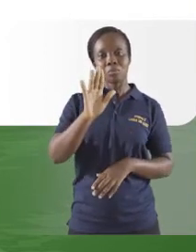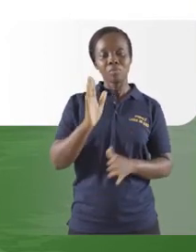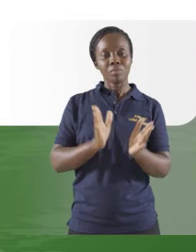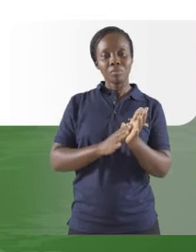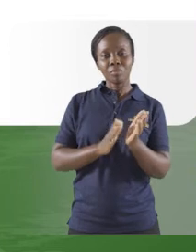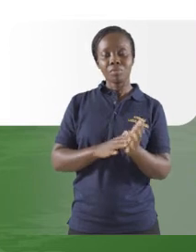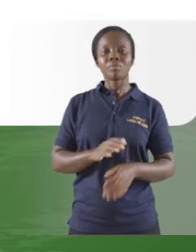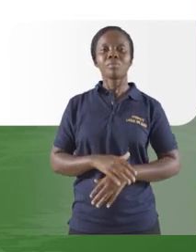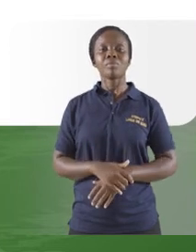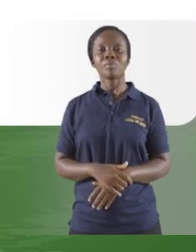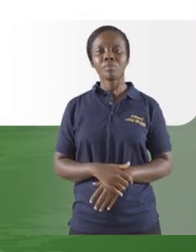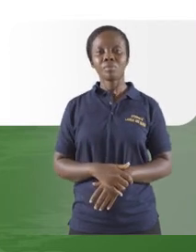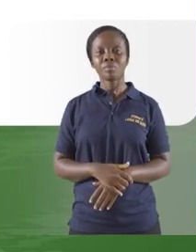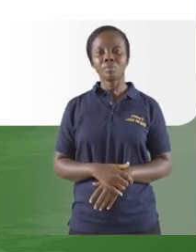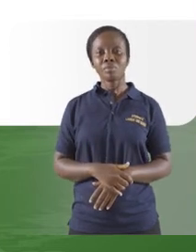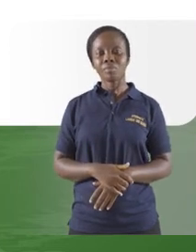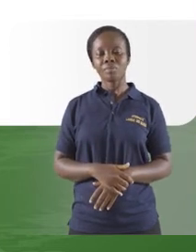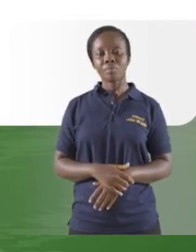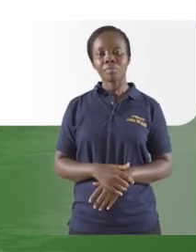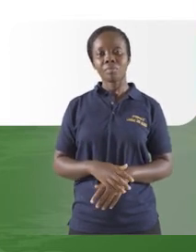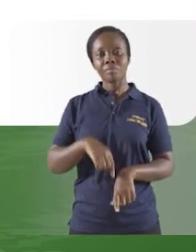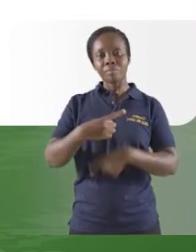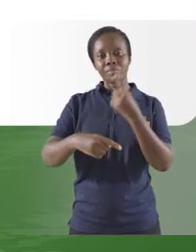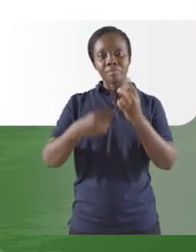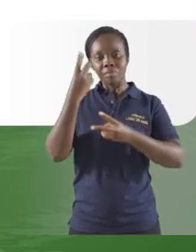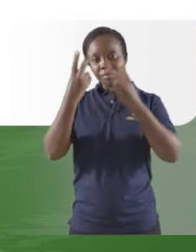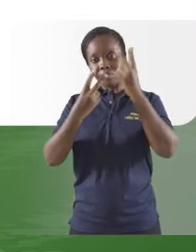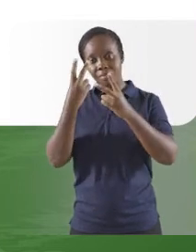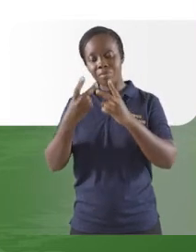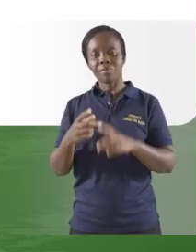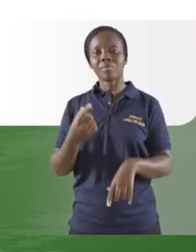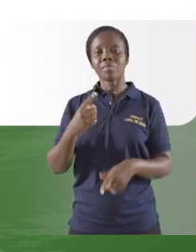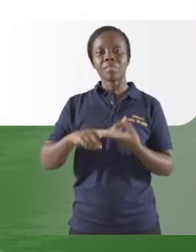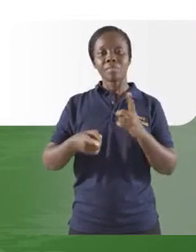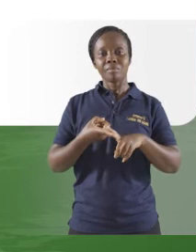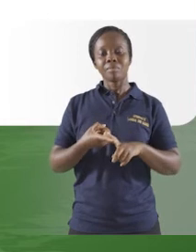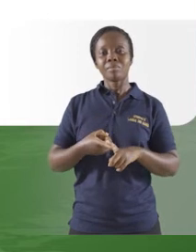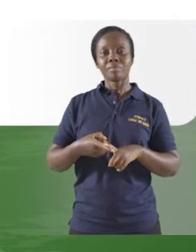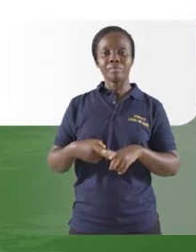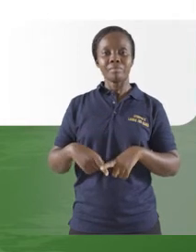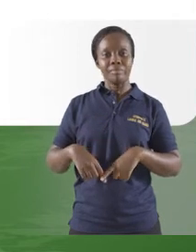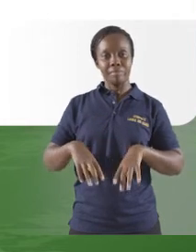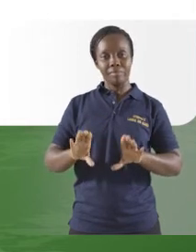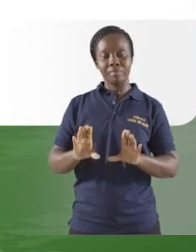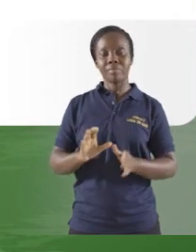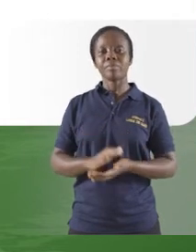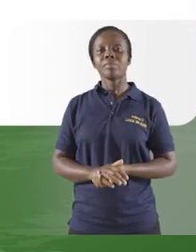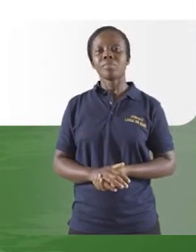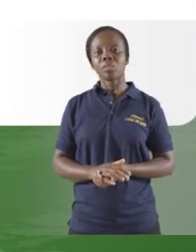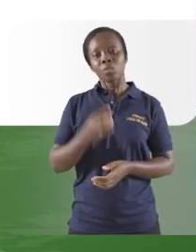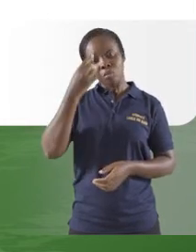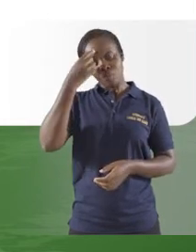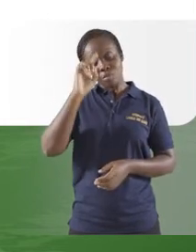établissement se rendent chez l'un de leurs camarades de classe dans le